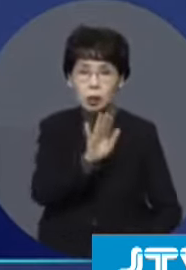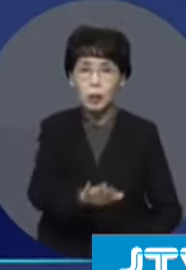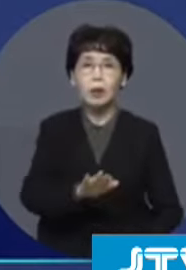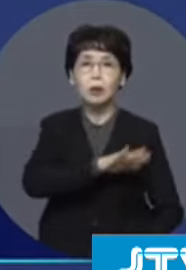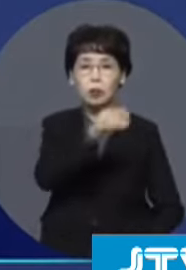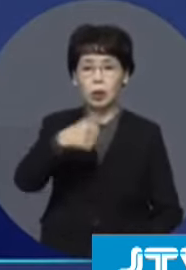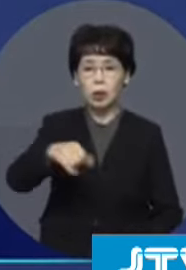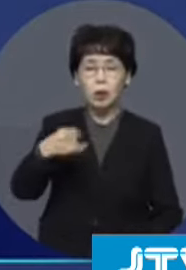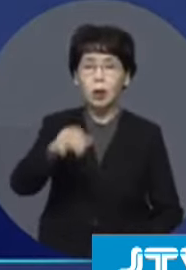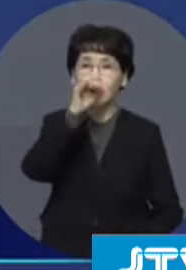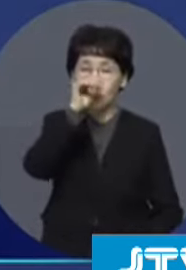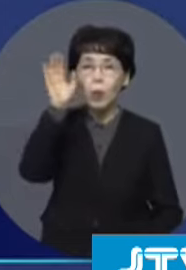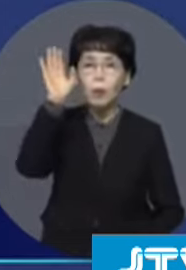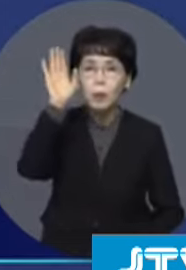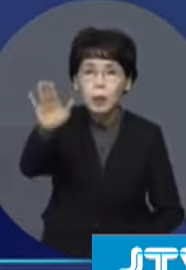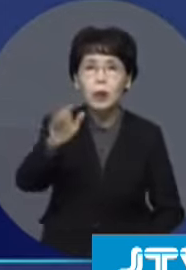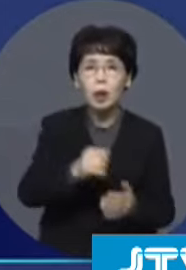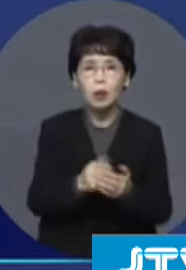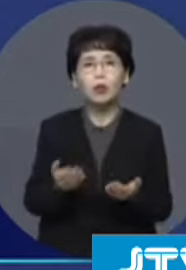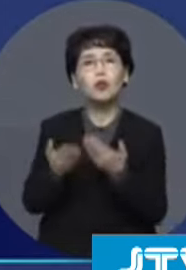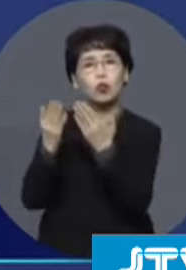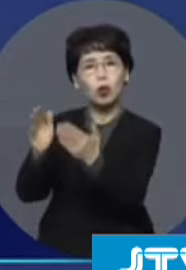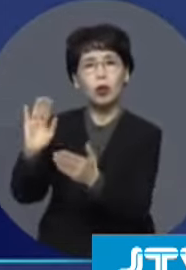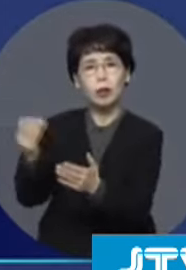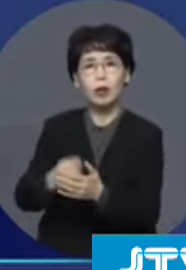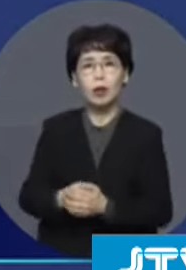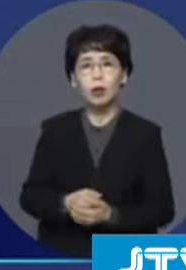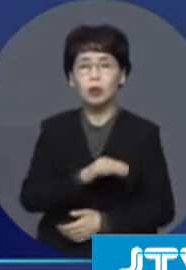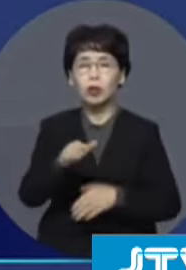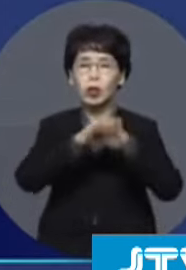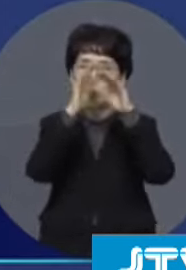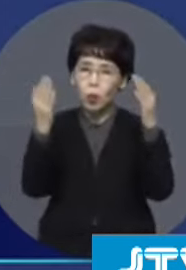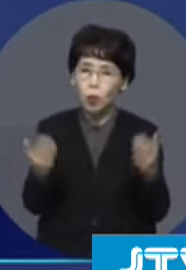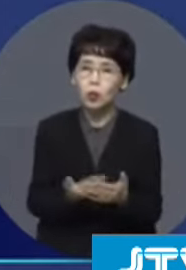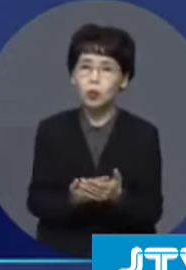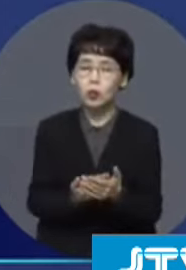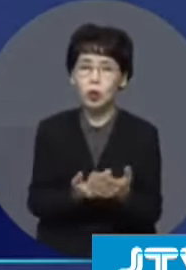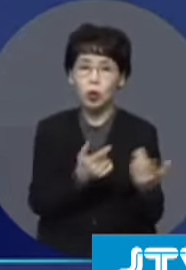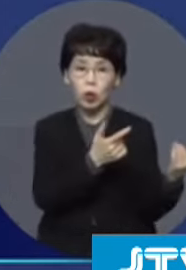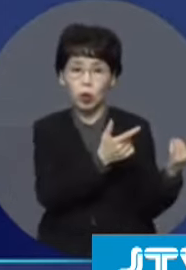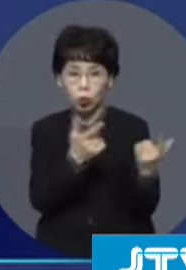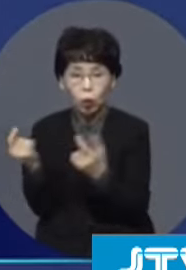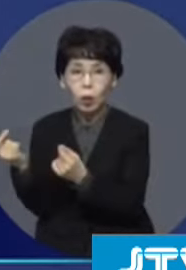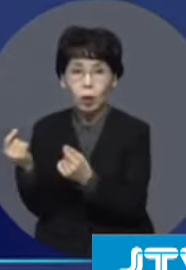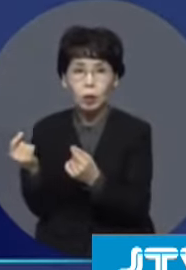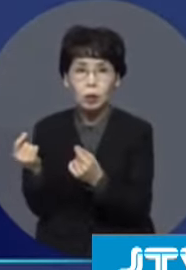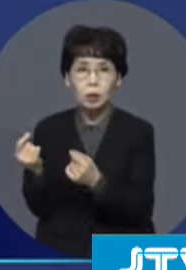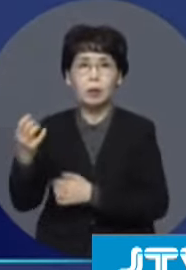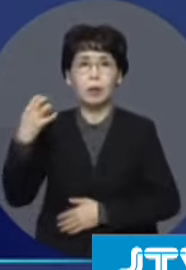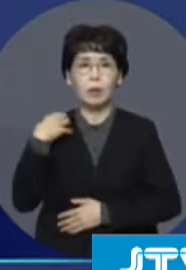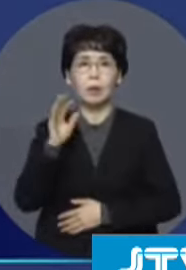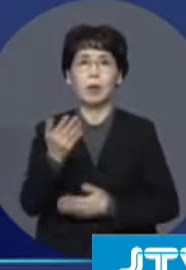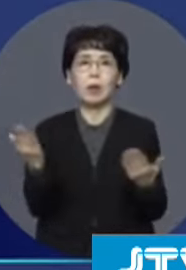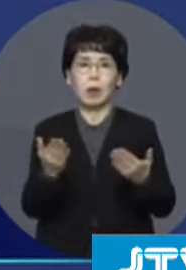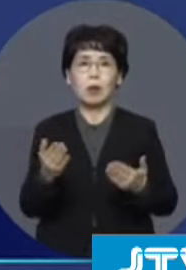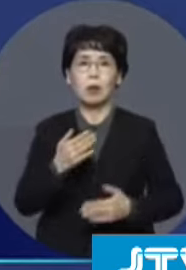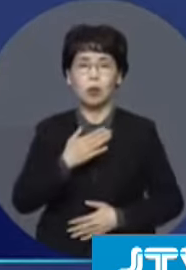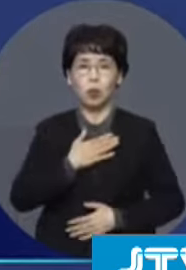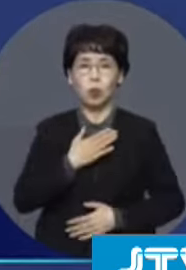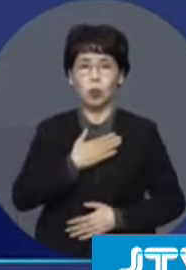자녀들에게 좋은 미래를 선사해야 되는 것은 우리 모두의 공통의 과제 아니겠습니까?